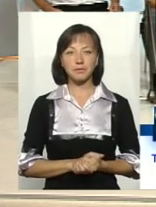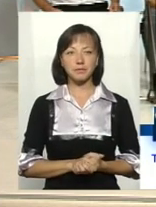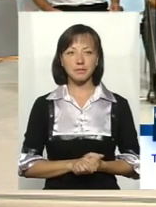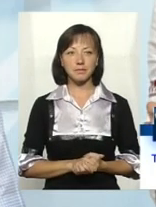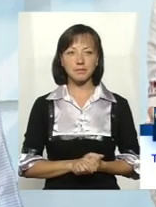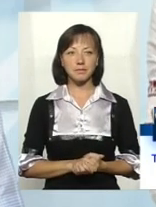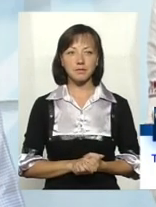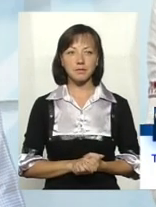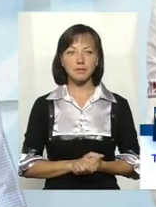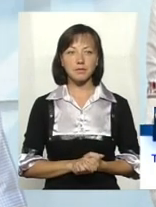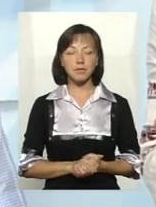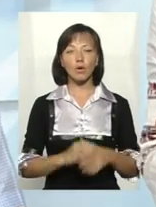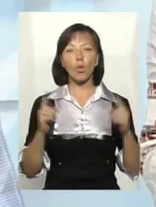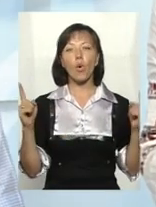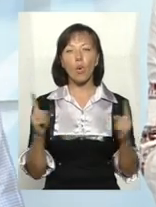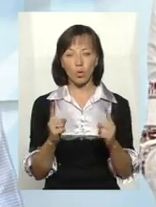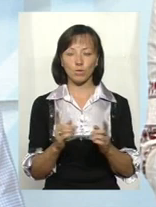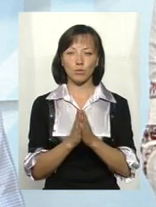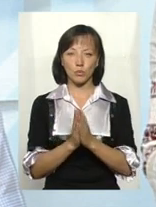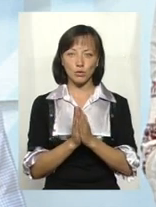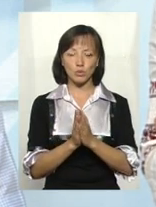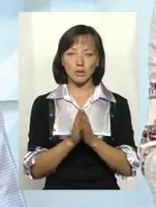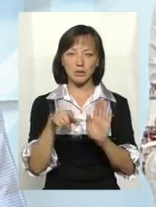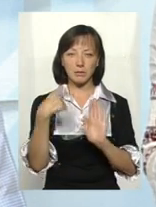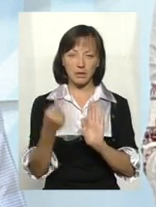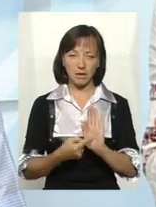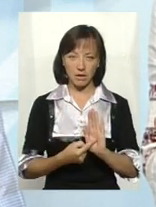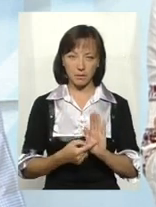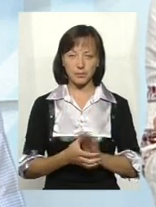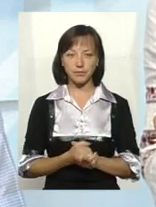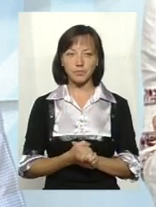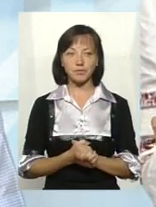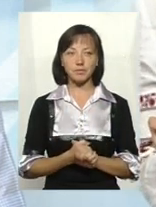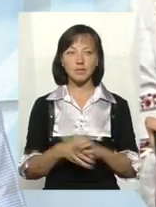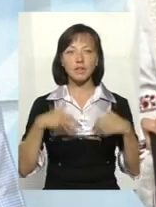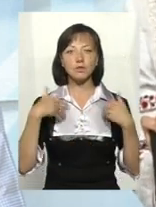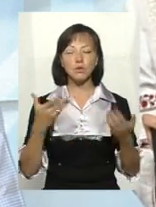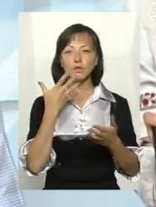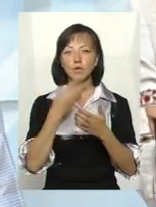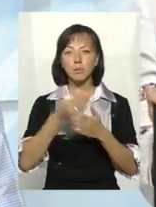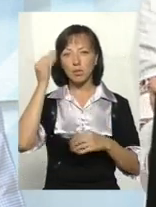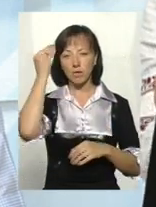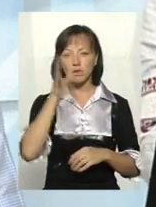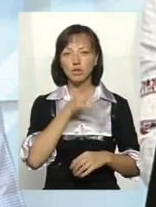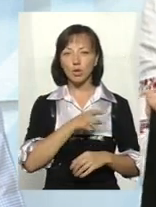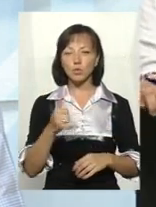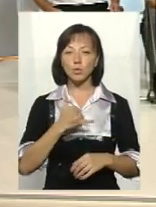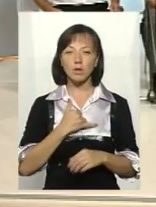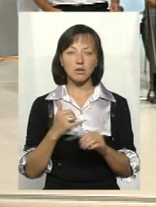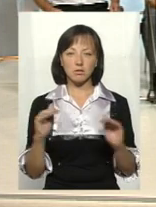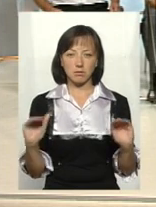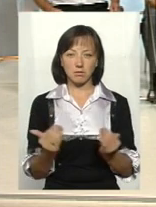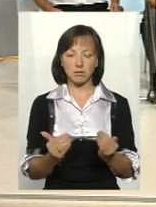Дякую. Прошу глядачів дуже коротко відповідати і ставити питання або ж висловлювати свої міркування. Час у нас, на жаль, не